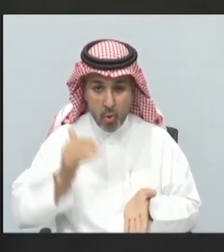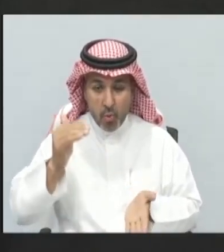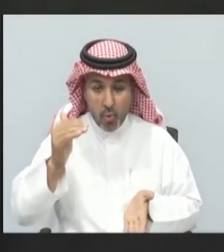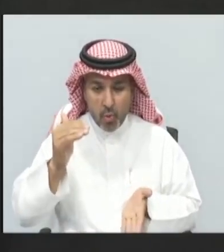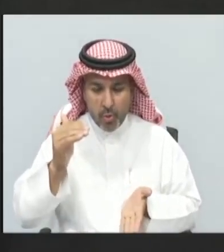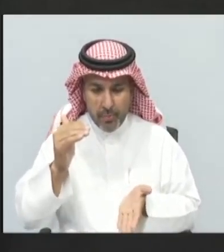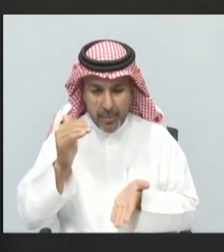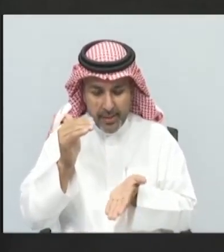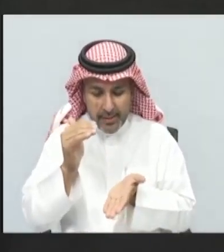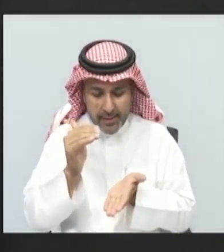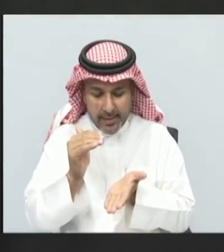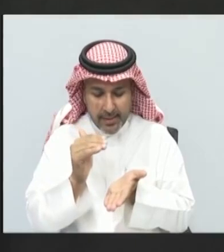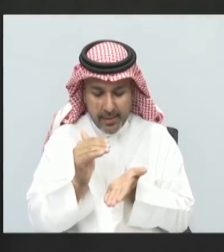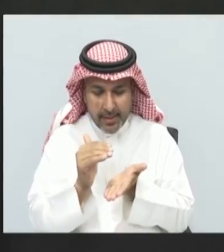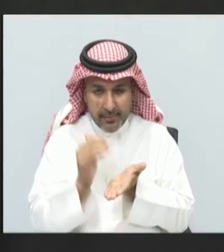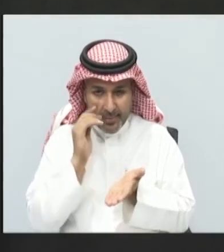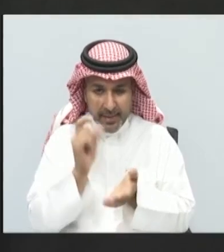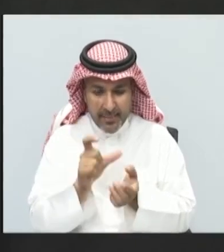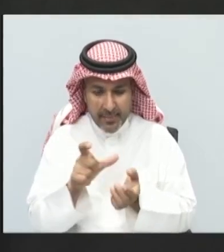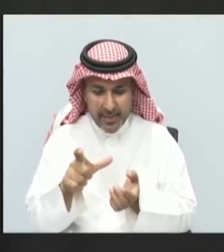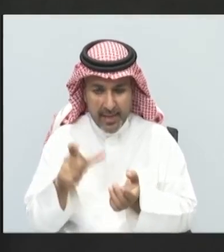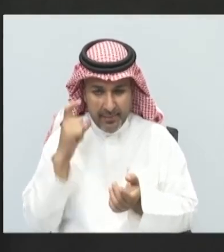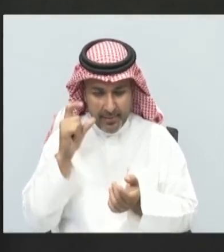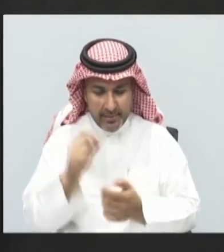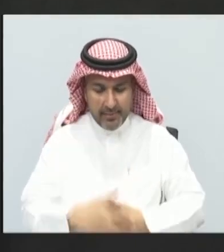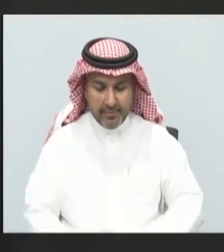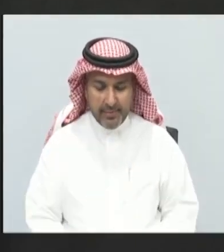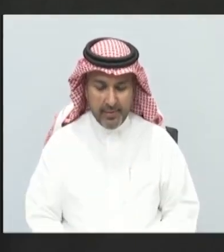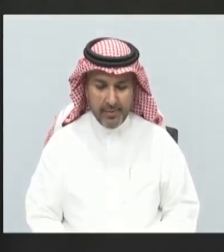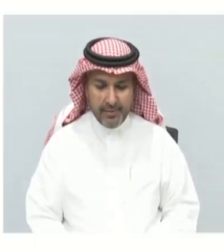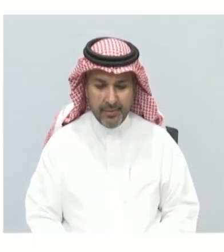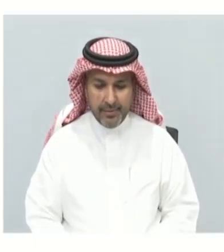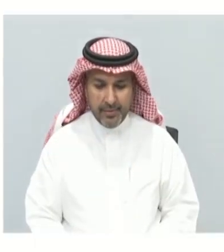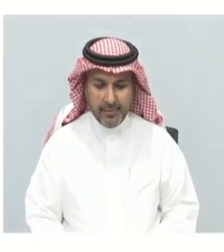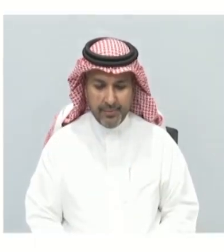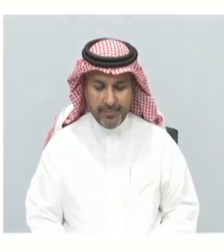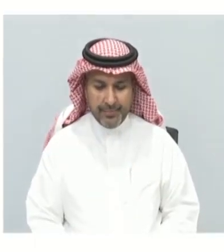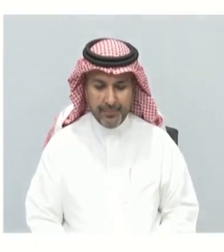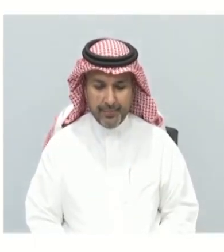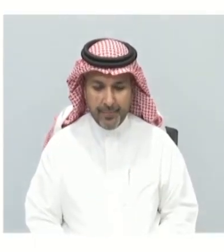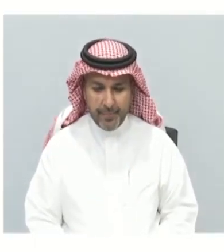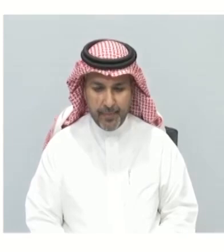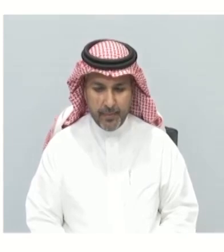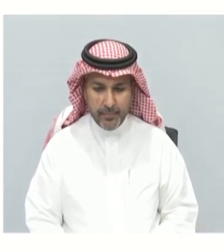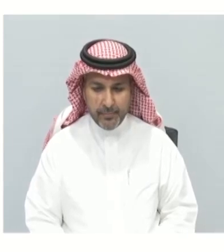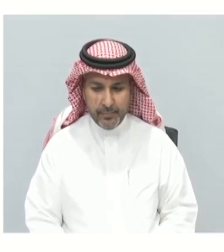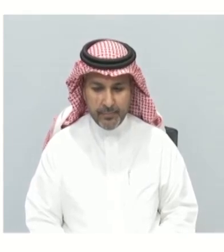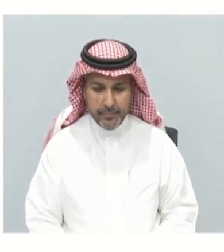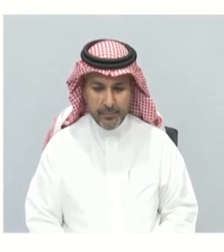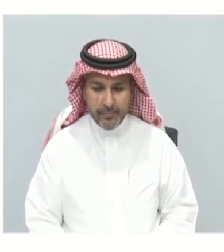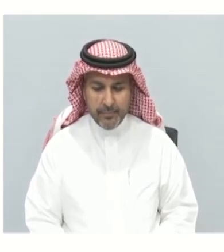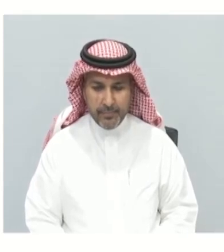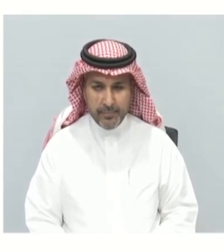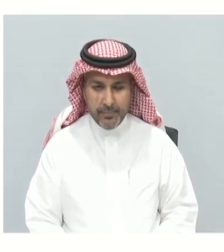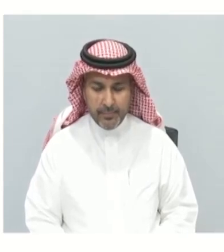ممتاز ستقوم برسم نقاط كبيره تقل تقل كما هنا او عكس هذه الرسمه طبعا هذه من الاسئله الجميله ممكن تجي